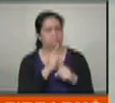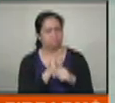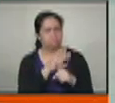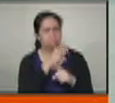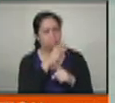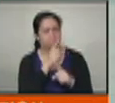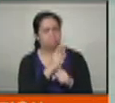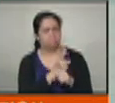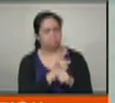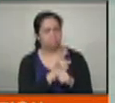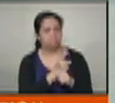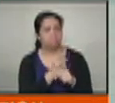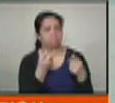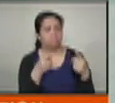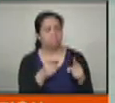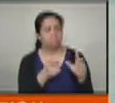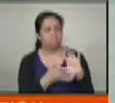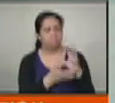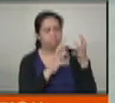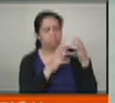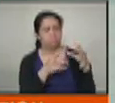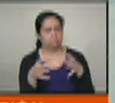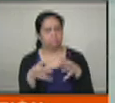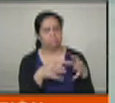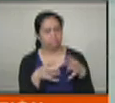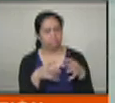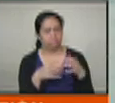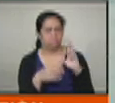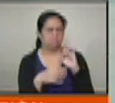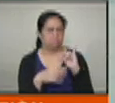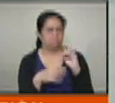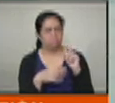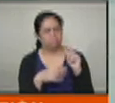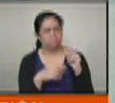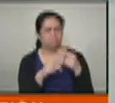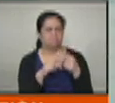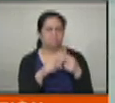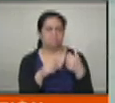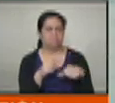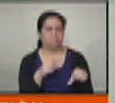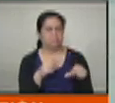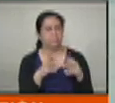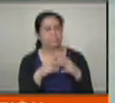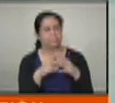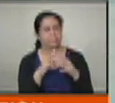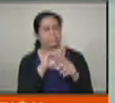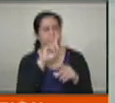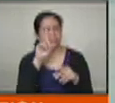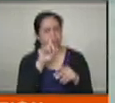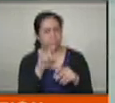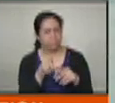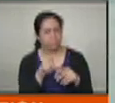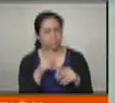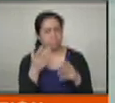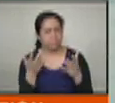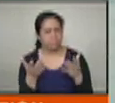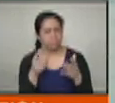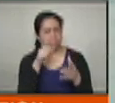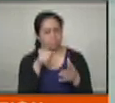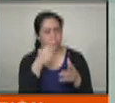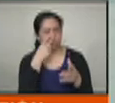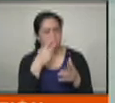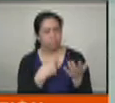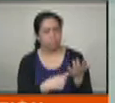nanay, Apo. Nagkaroon po ng rumble o riot, kung ano pa mang gusto mong i-term doon. Ang tanong nga lang po, sir, nandun